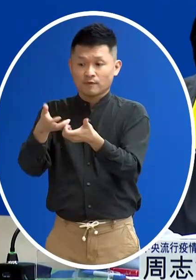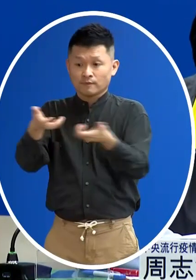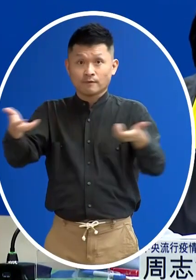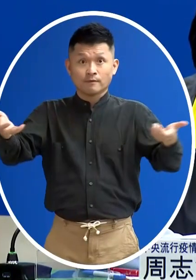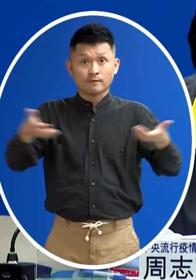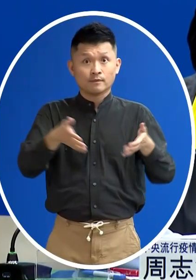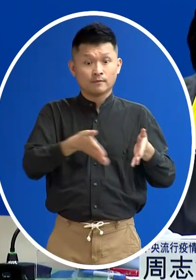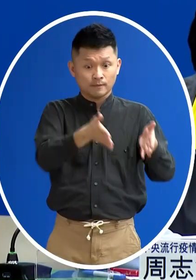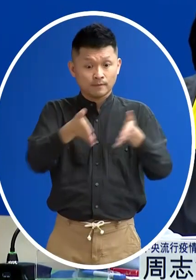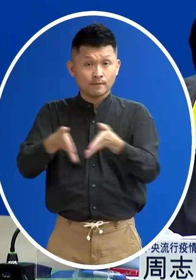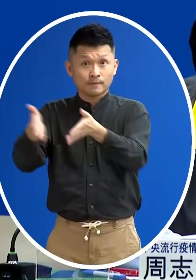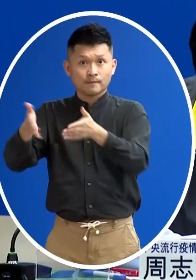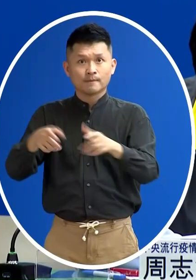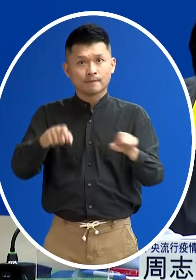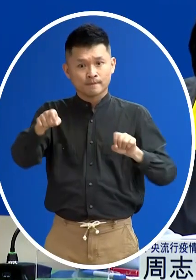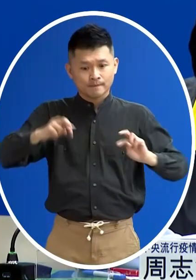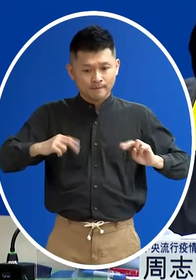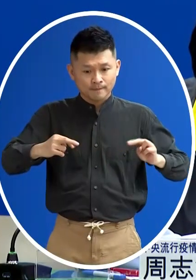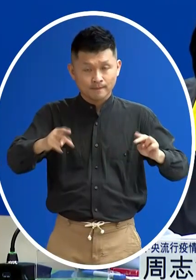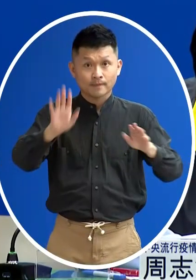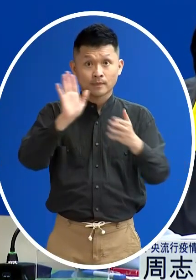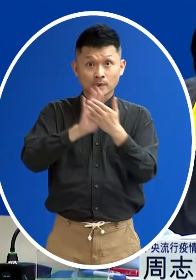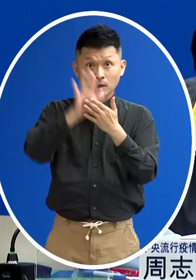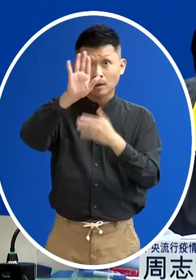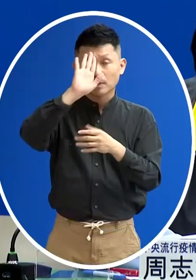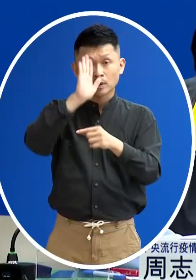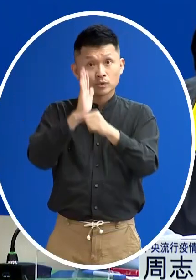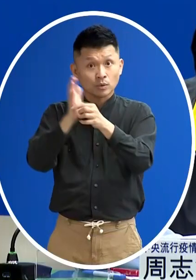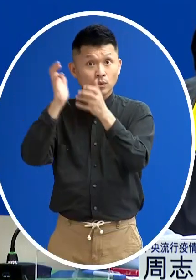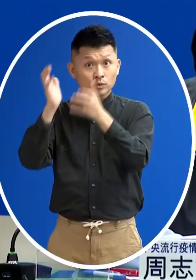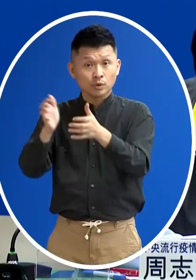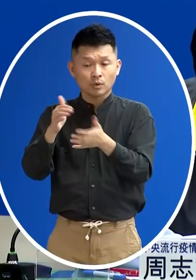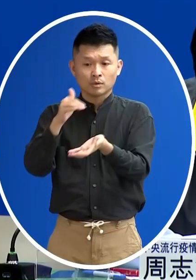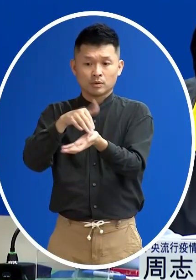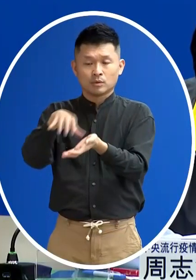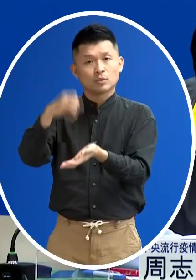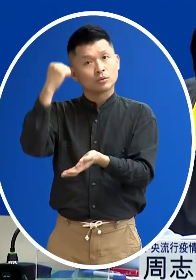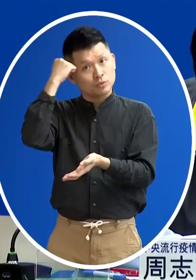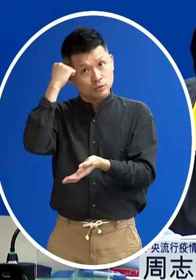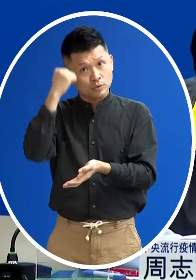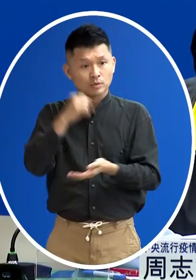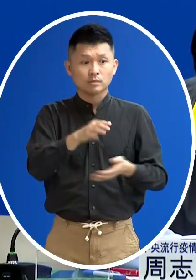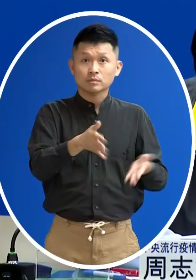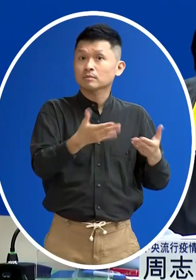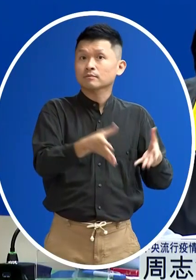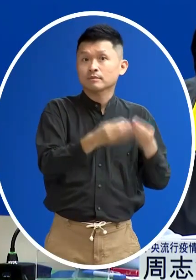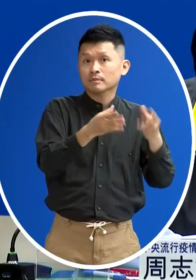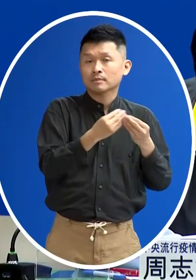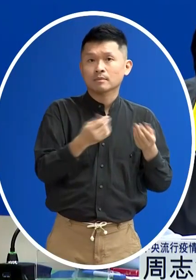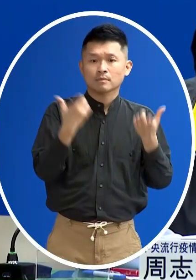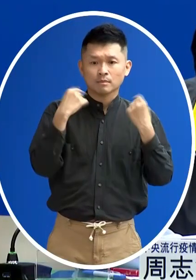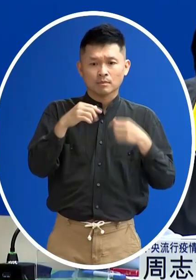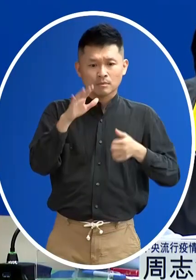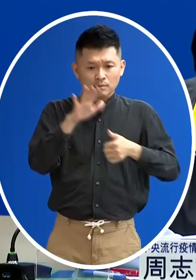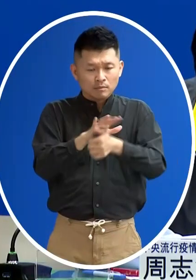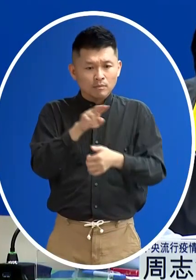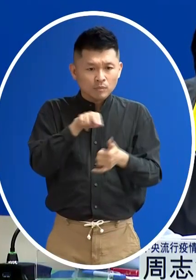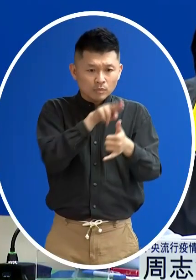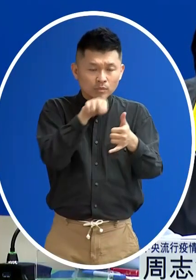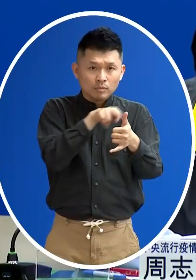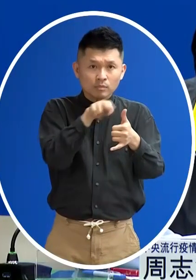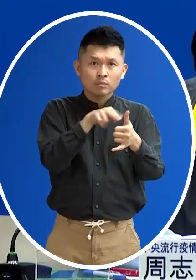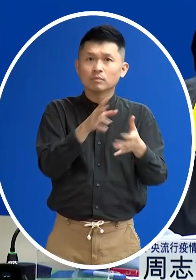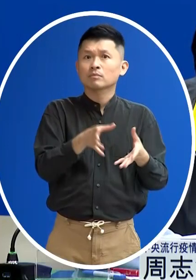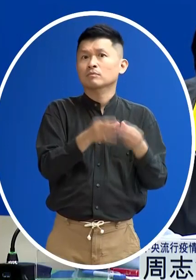的改进之后呢，变成是中重症才会去住院的话，原来很多的一些只是进来观察的病人他